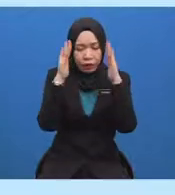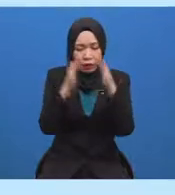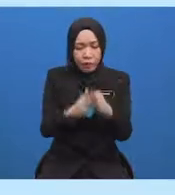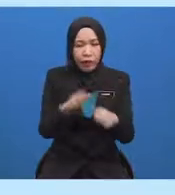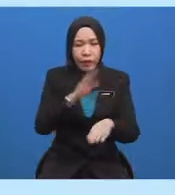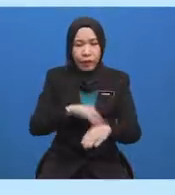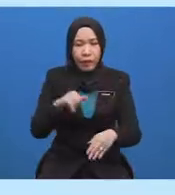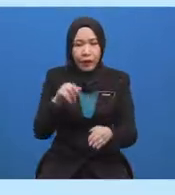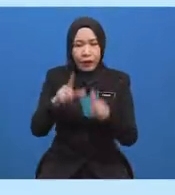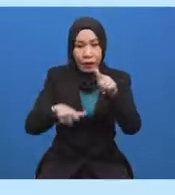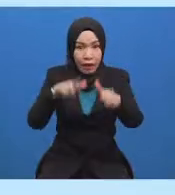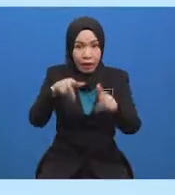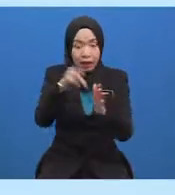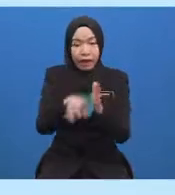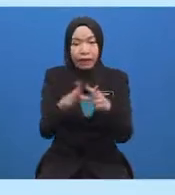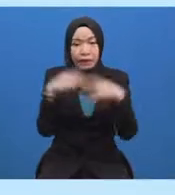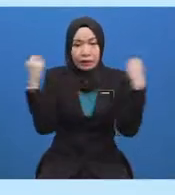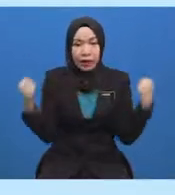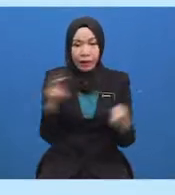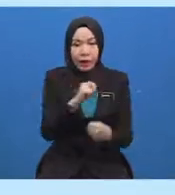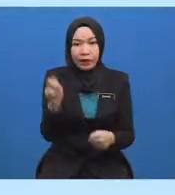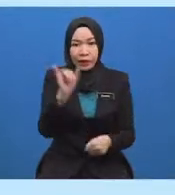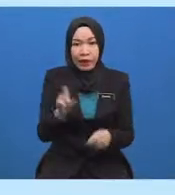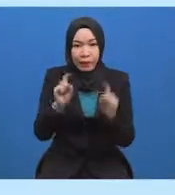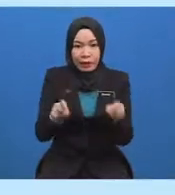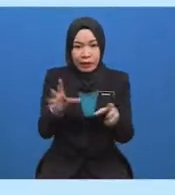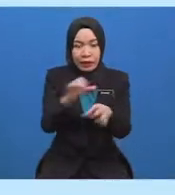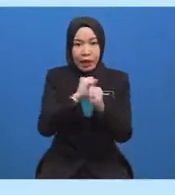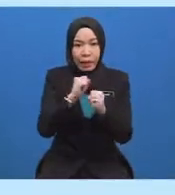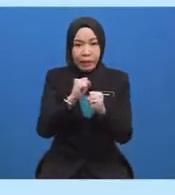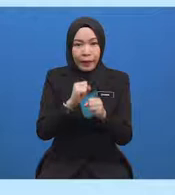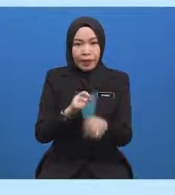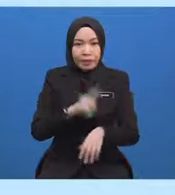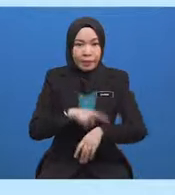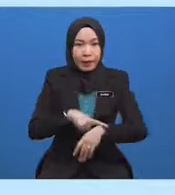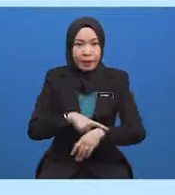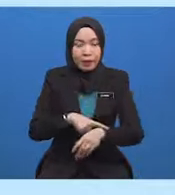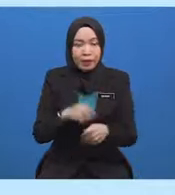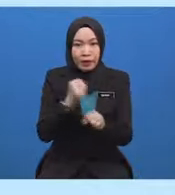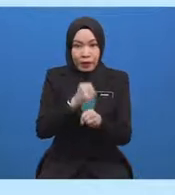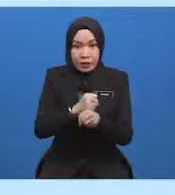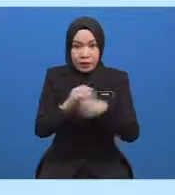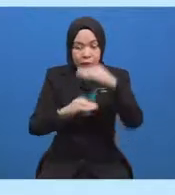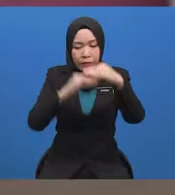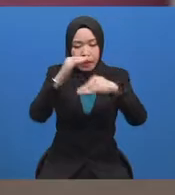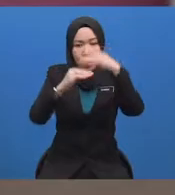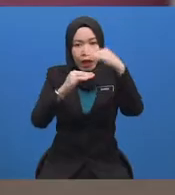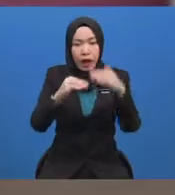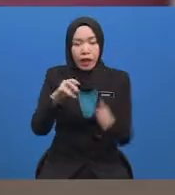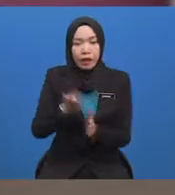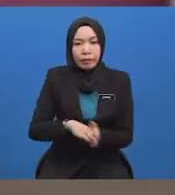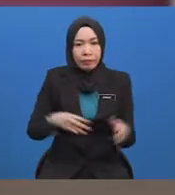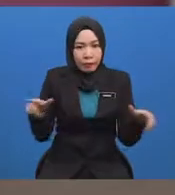keselamatan yang seharusnya diambil semase Project pembinaan berlangsung